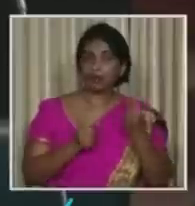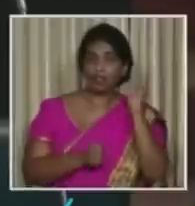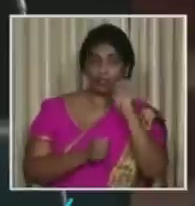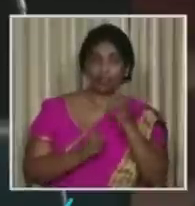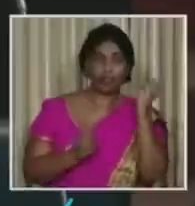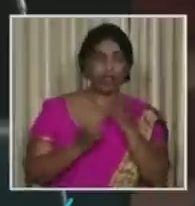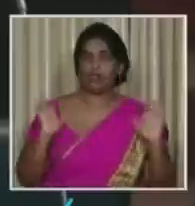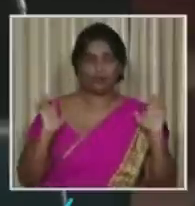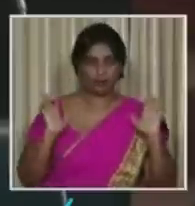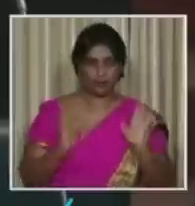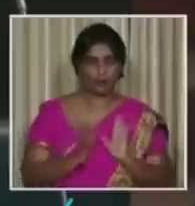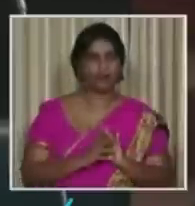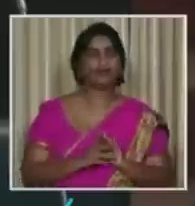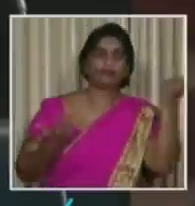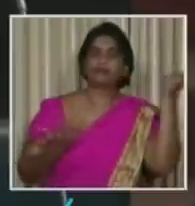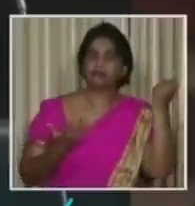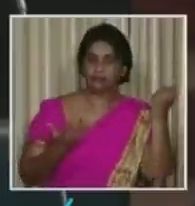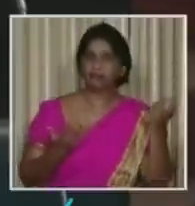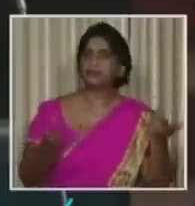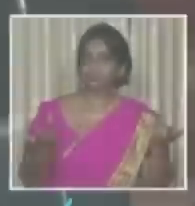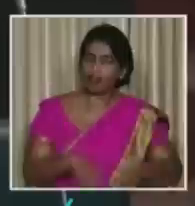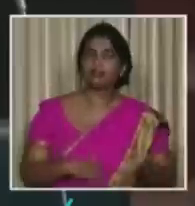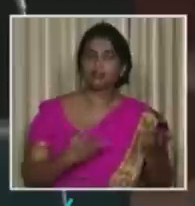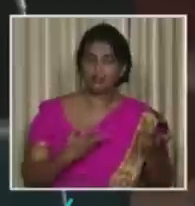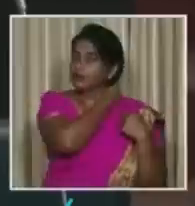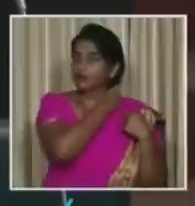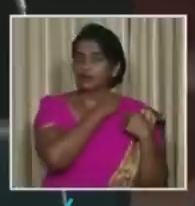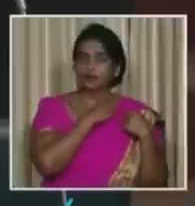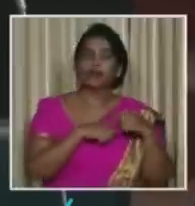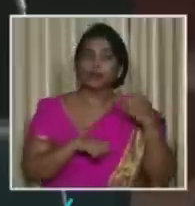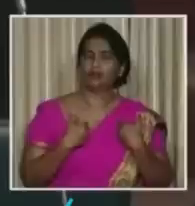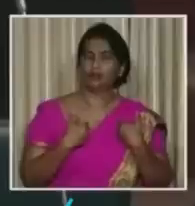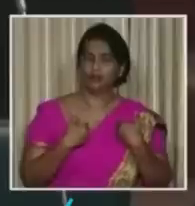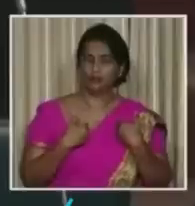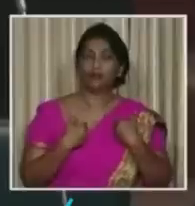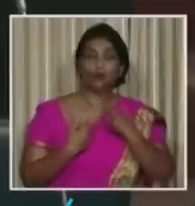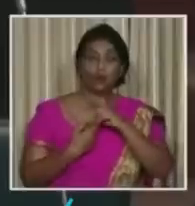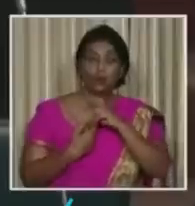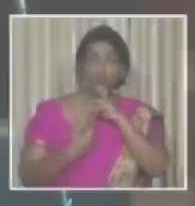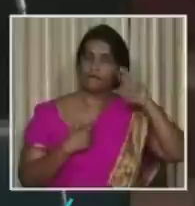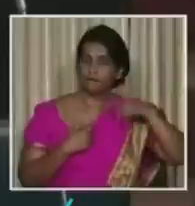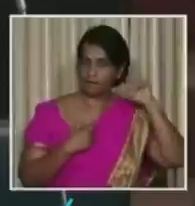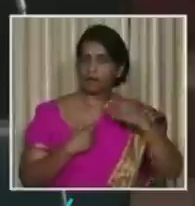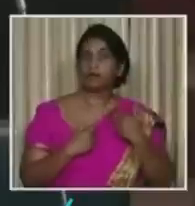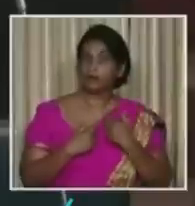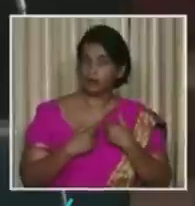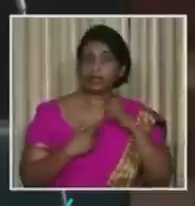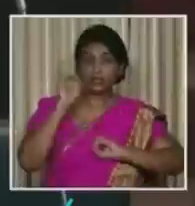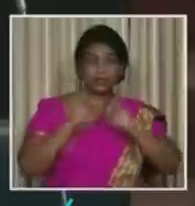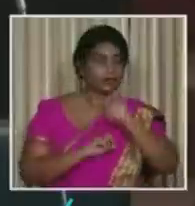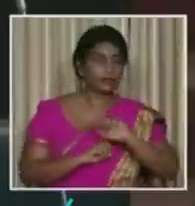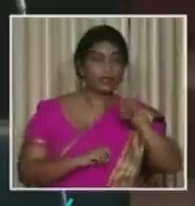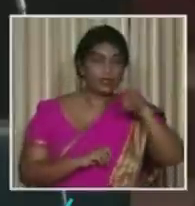ඩිපොසිට් එකවත් ආපහු දෙන්නේ නැහැ කියලා. ඒකටත් කියලා. එච්චරනේ බංගලොත්. ලැජ්ජයි. අපි බලාගෙන ඉන්නවා අධිකරණය මොකද්ද කරන්න කියලා. අපිට